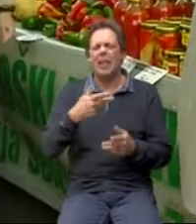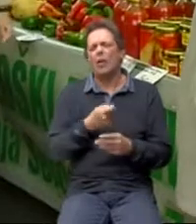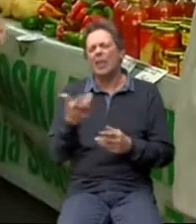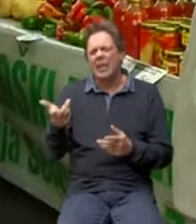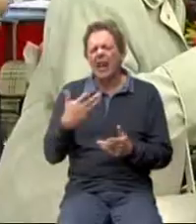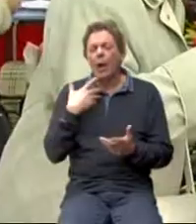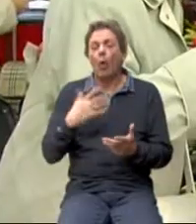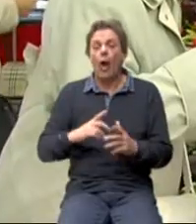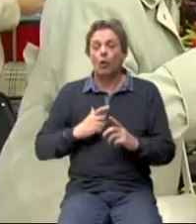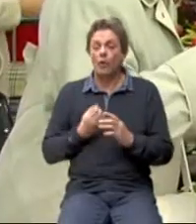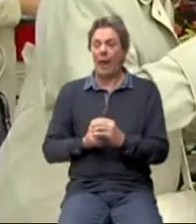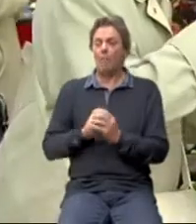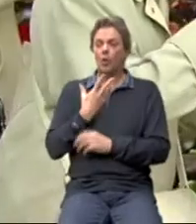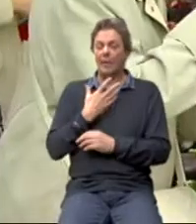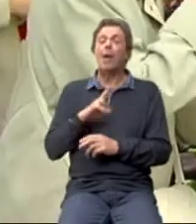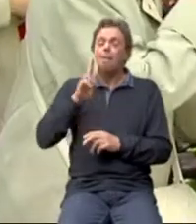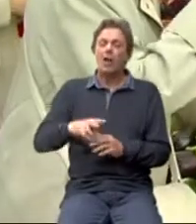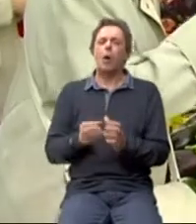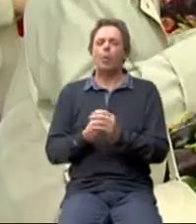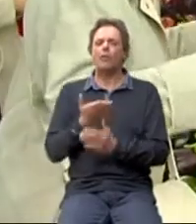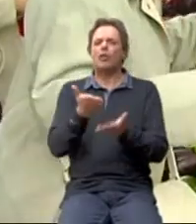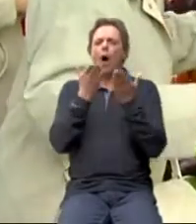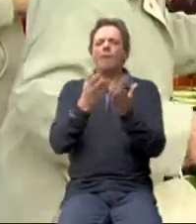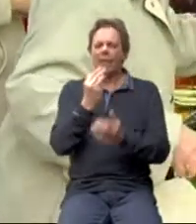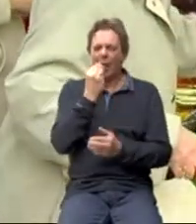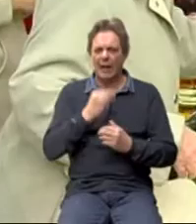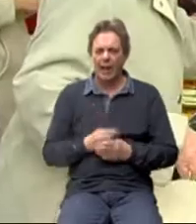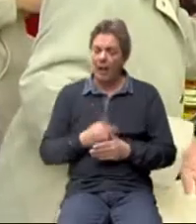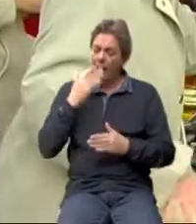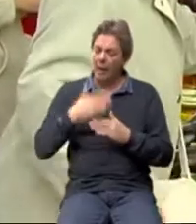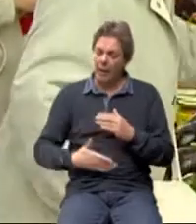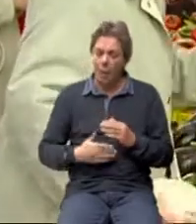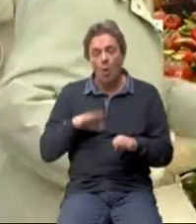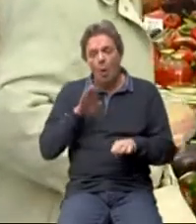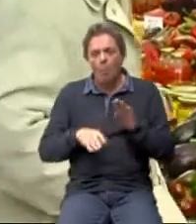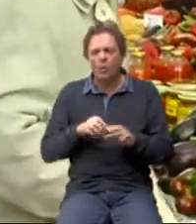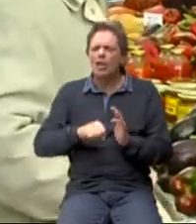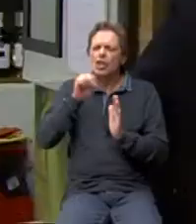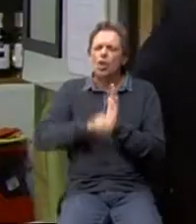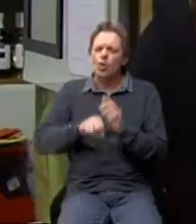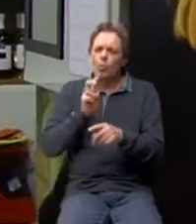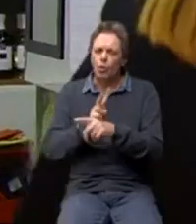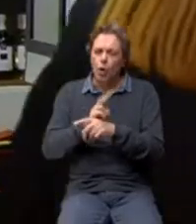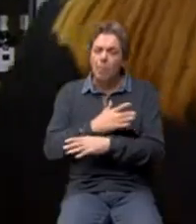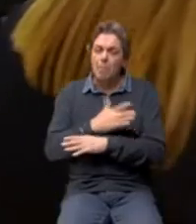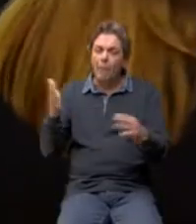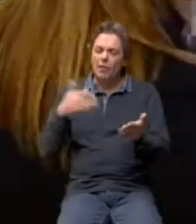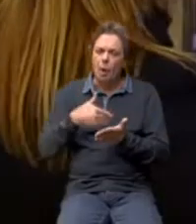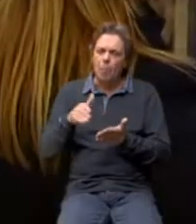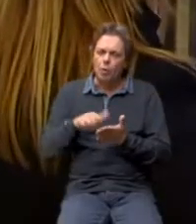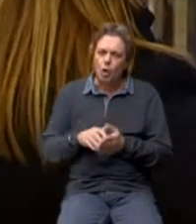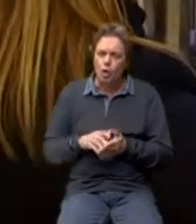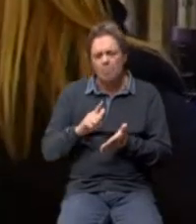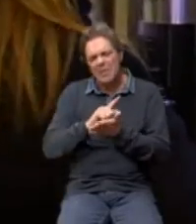doživjela procvat upravo proizvodnja takve hrane. Na kraju krajeva možda će strožom kontrolom i povećanom potrošnjom